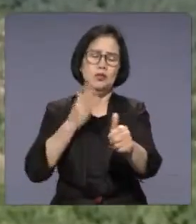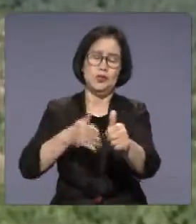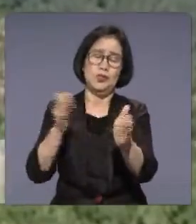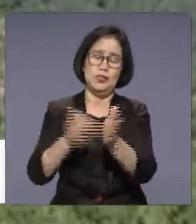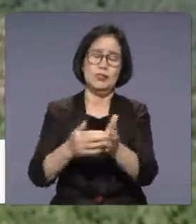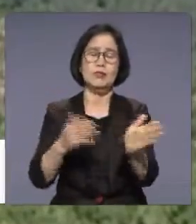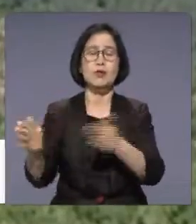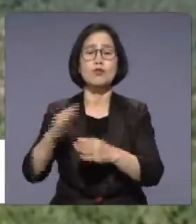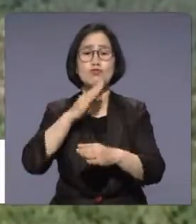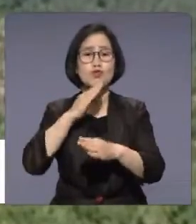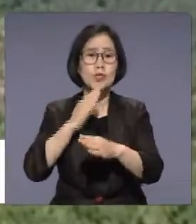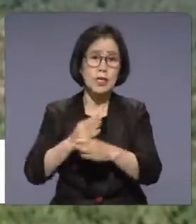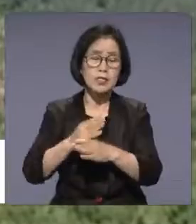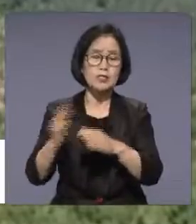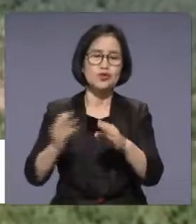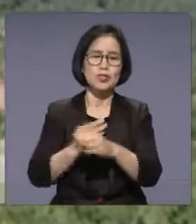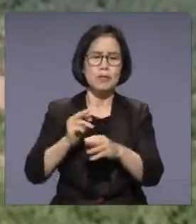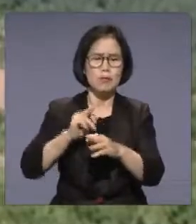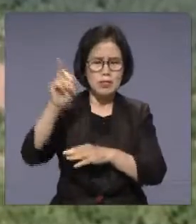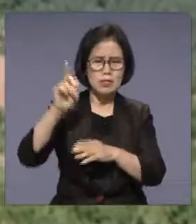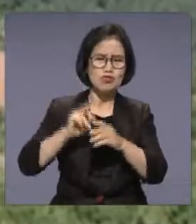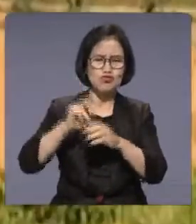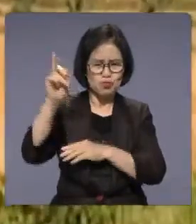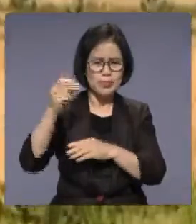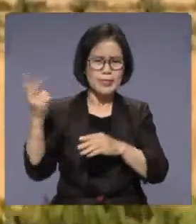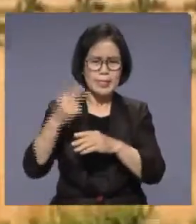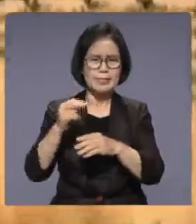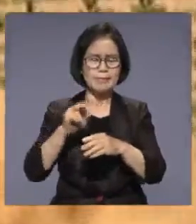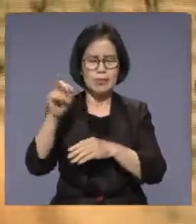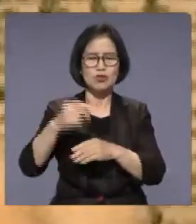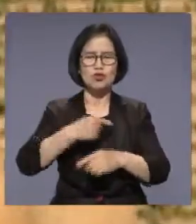북한은 이런 와중에도 발사체 도발을 재개해